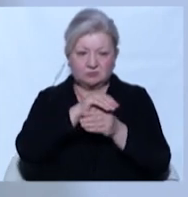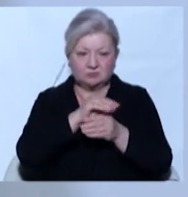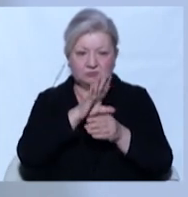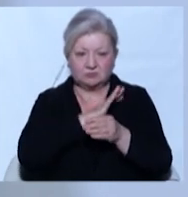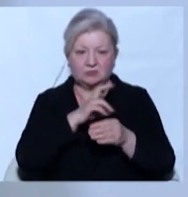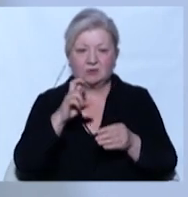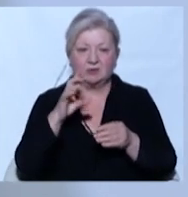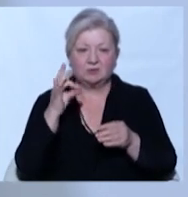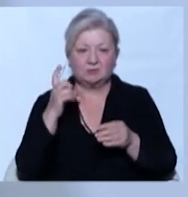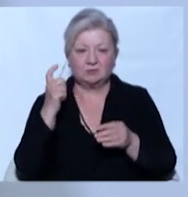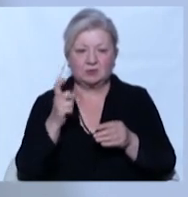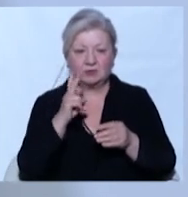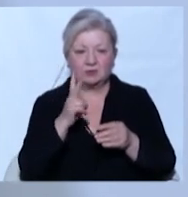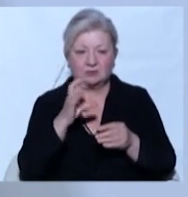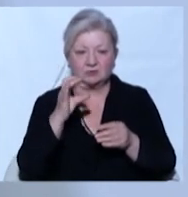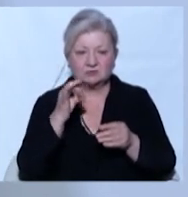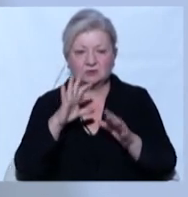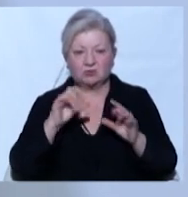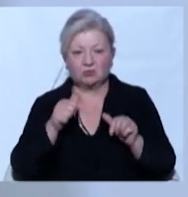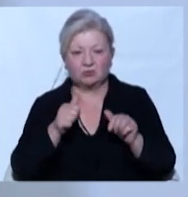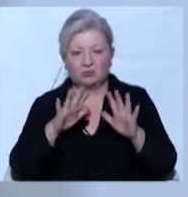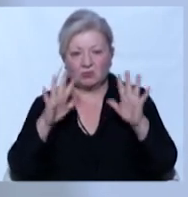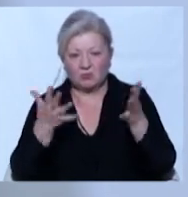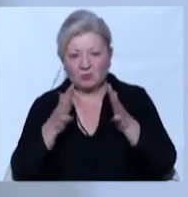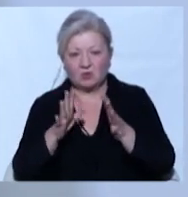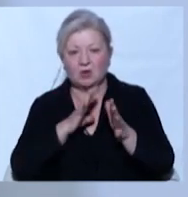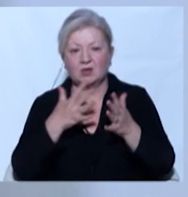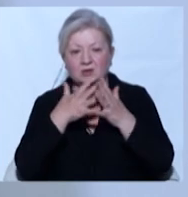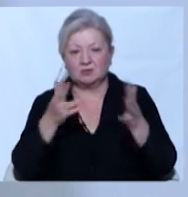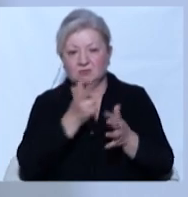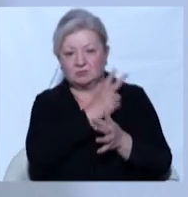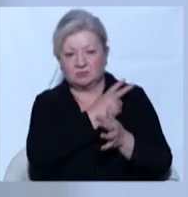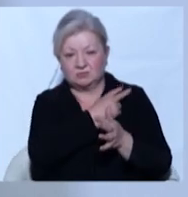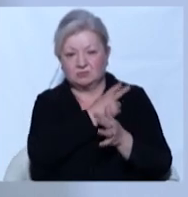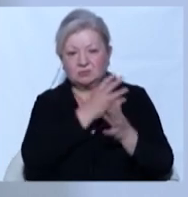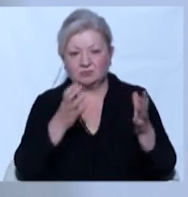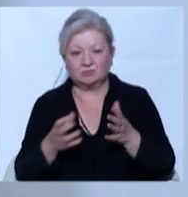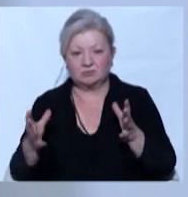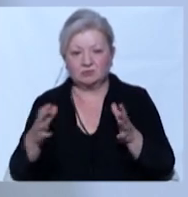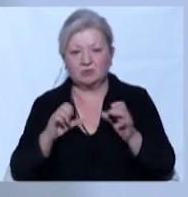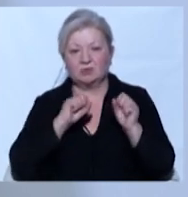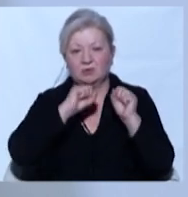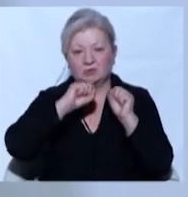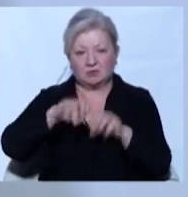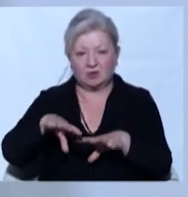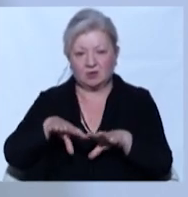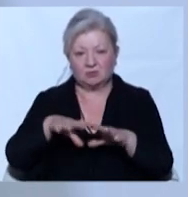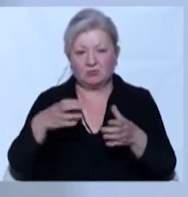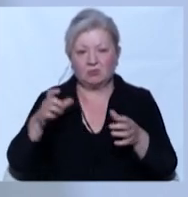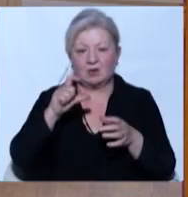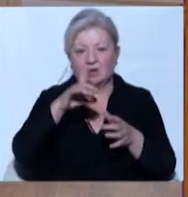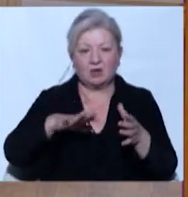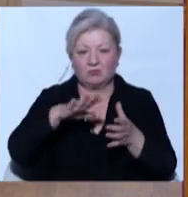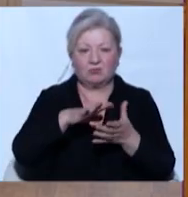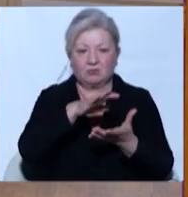პროცესი, ბრექსიტი როგორც მოვლენა, და მოხდა ისე, რომ დიდმა ბრიტანეთმა, გაერთიანებულმა სამეფომ დატოვა ევროკავშირი და მომავალში